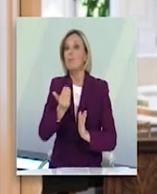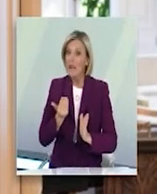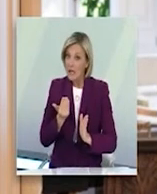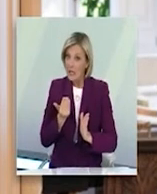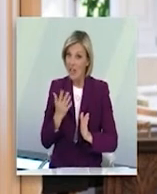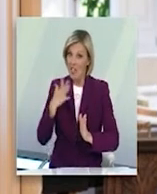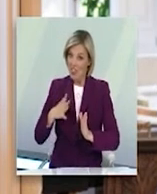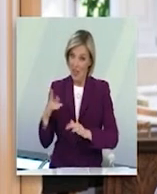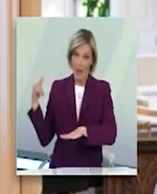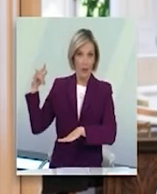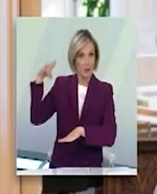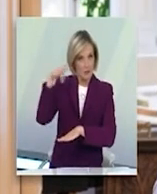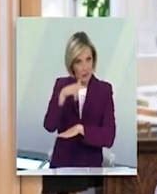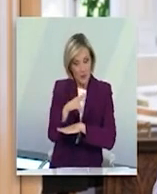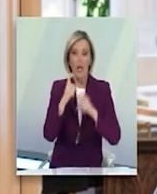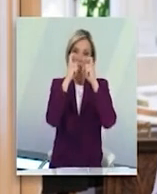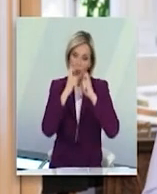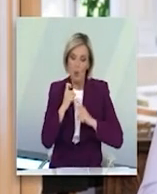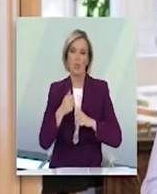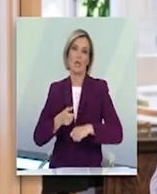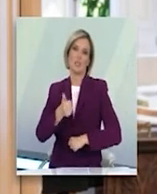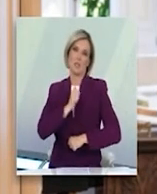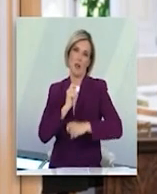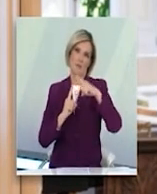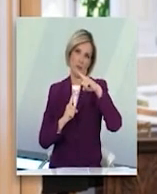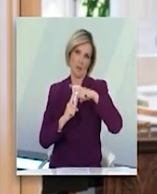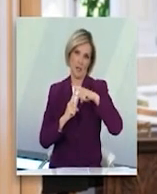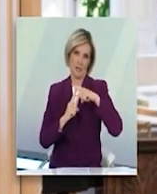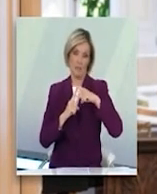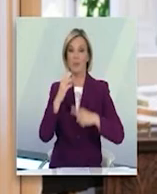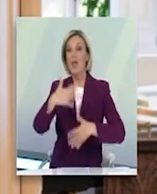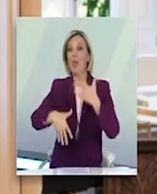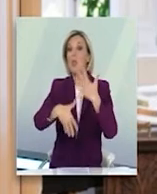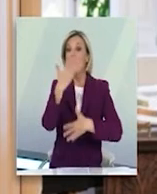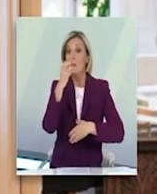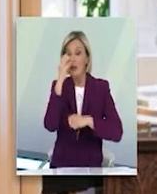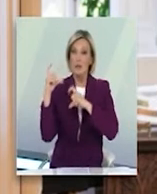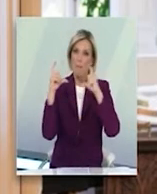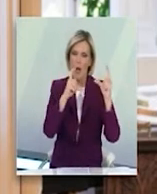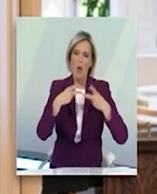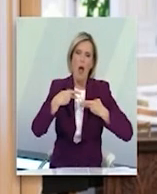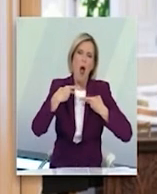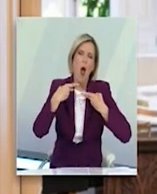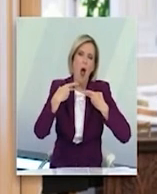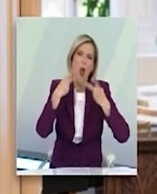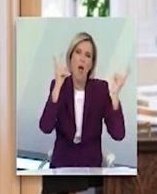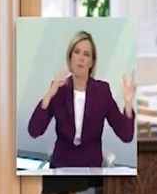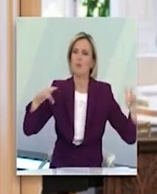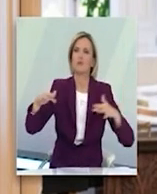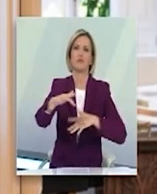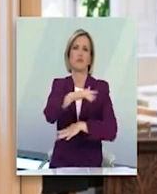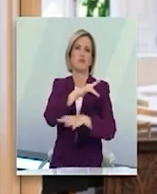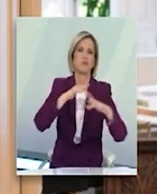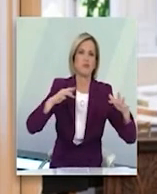τεστ. Στις 15 Μαΐου επίσης απελευθερώνονται υπερτοπικές μετακινήσεις για όλους τους πολίτες, ενώ